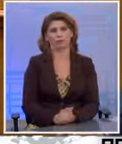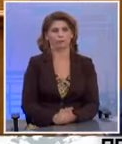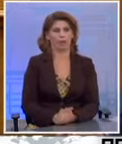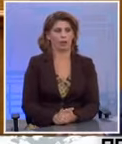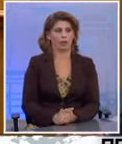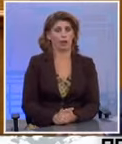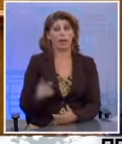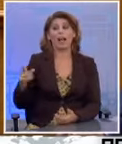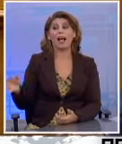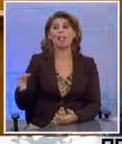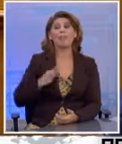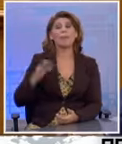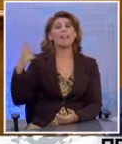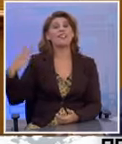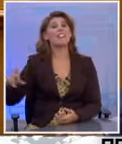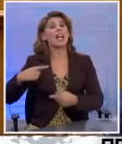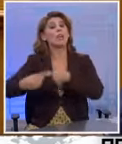Δεν μας είπατε ποια είναι τα δικά σας βιώματα.